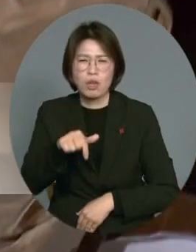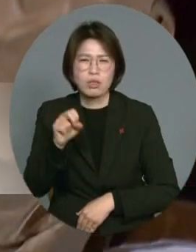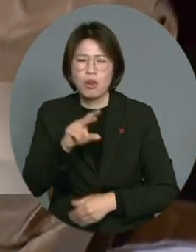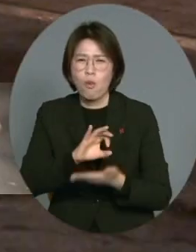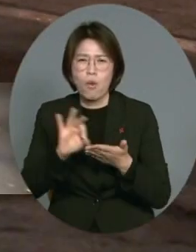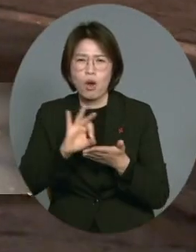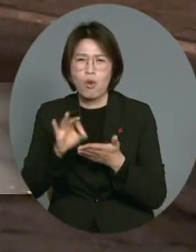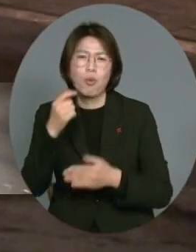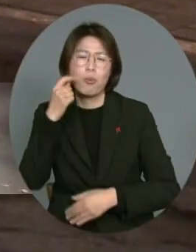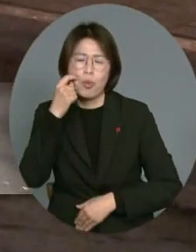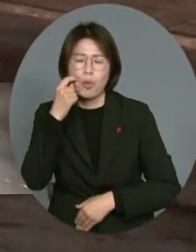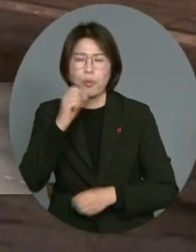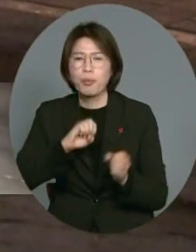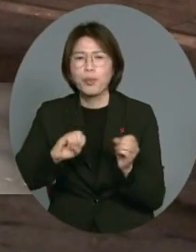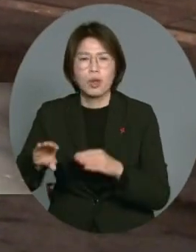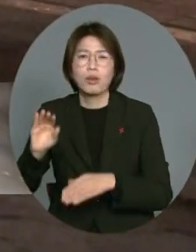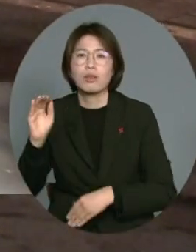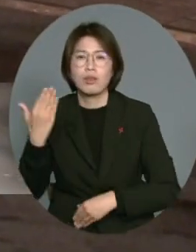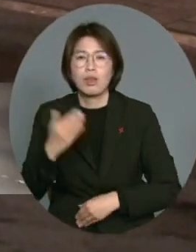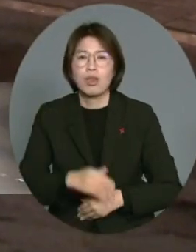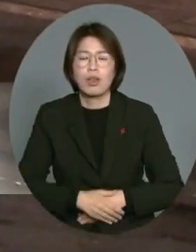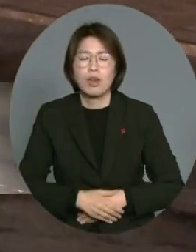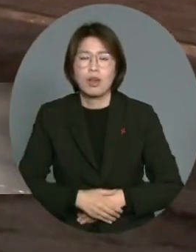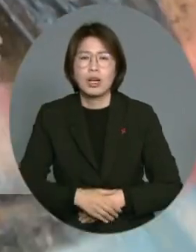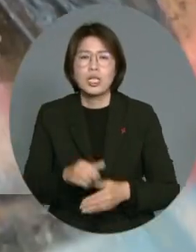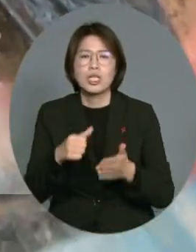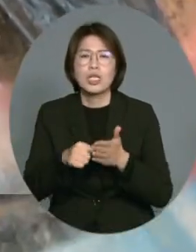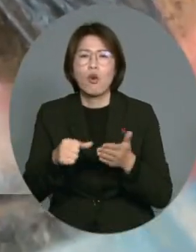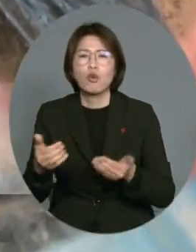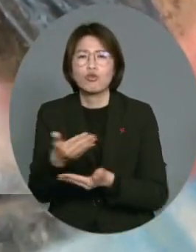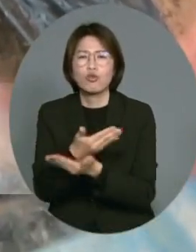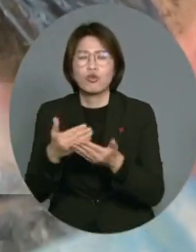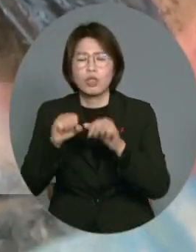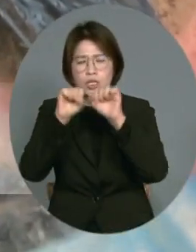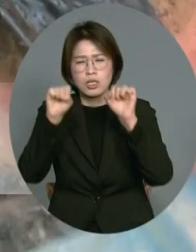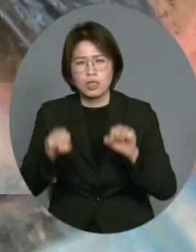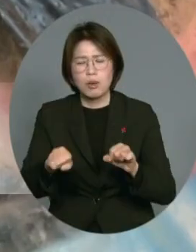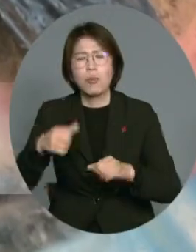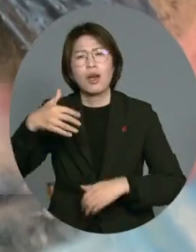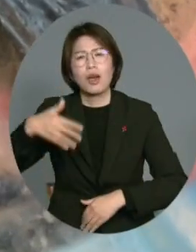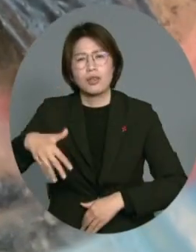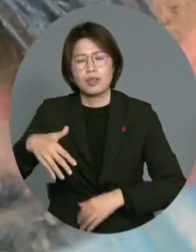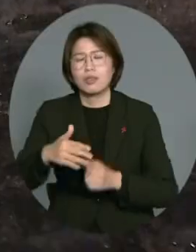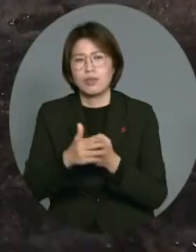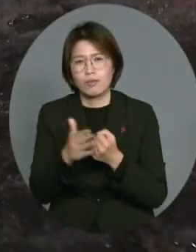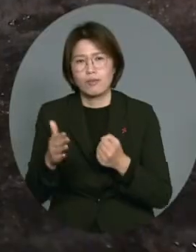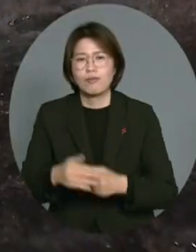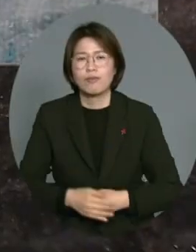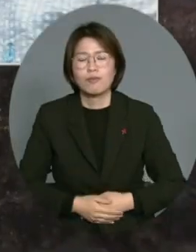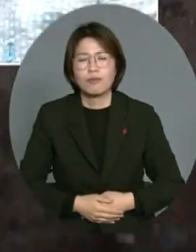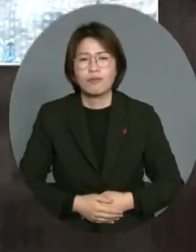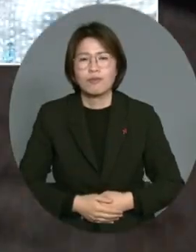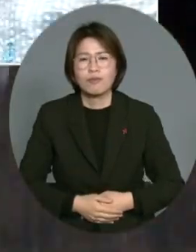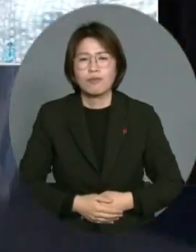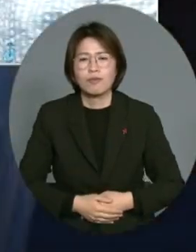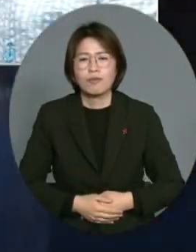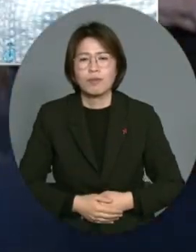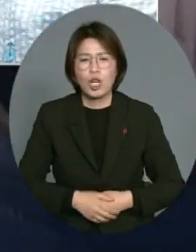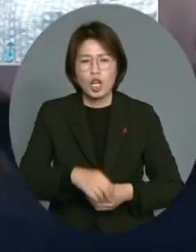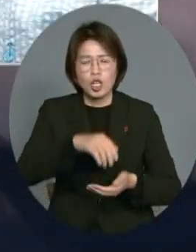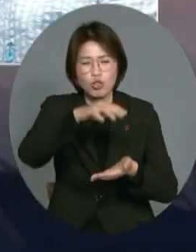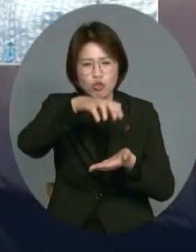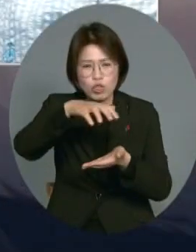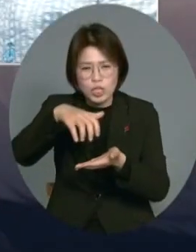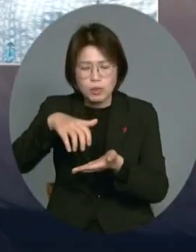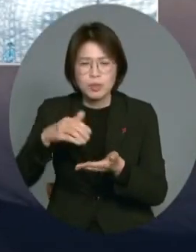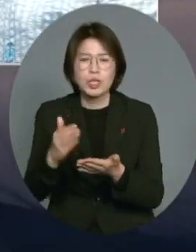버려집니다. 경주시의 우유팩 자원 순환 체계가 전혀 마련돼 있지 않기 때문입니다. 이후에 수집과 선별